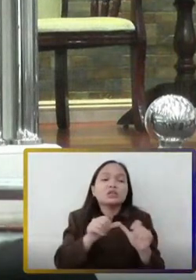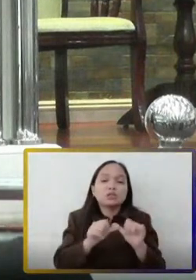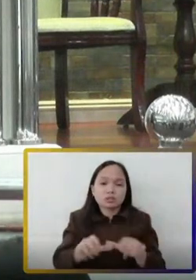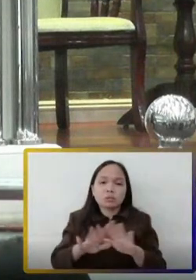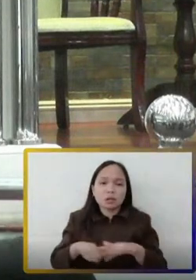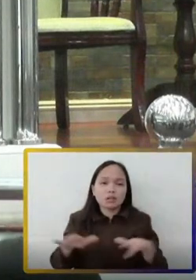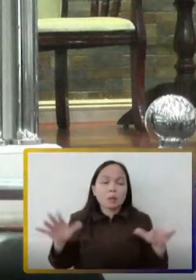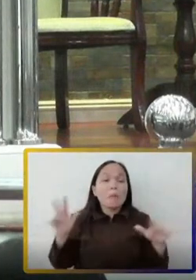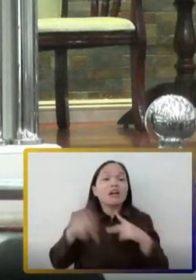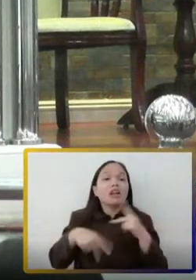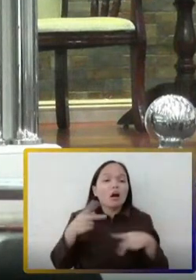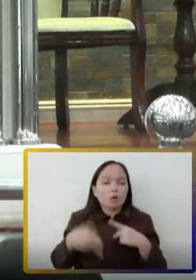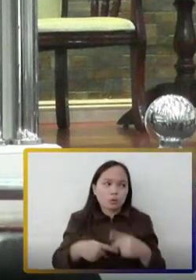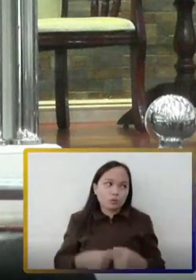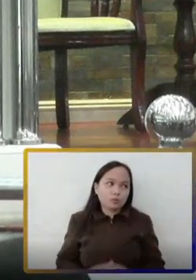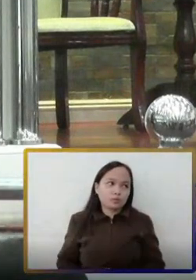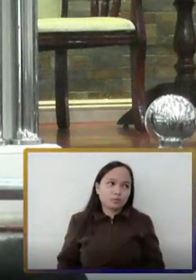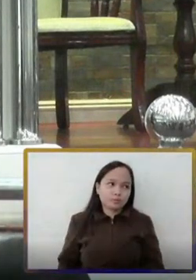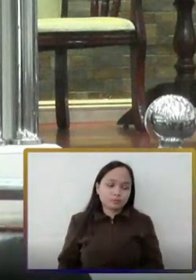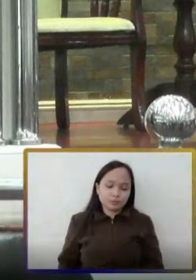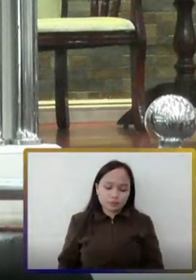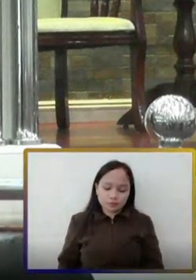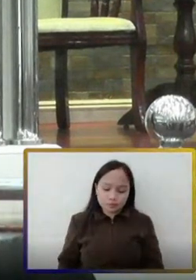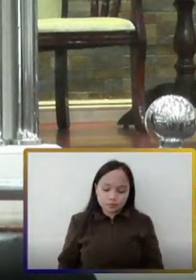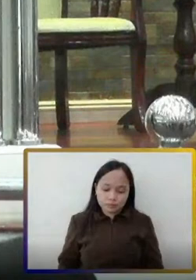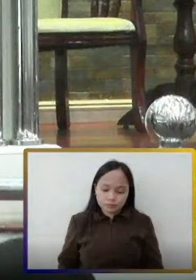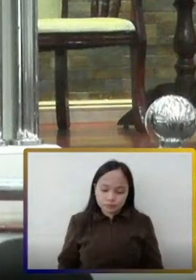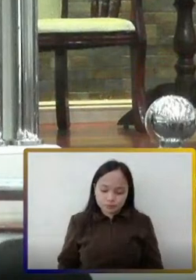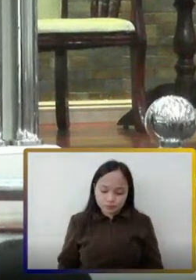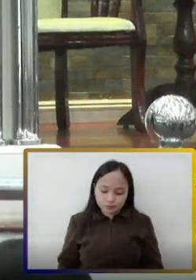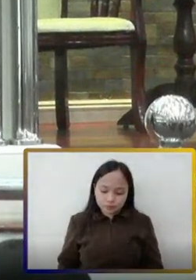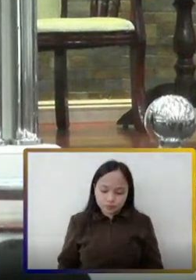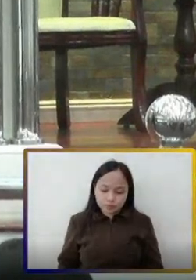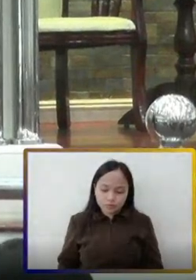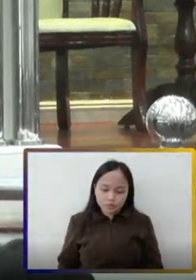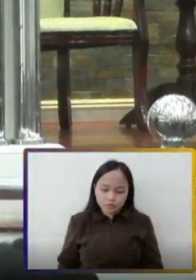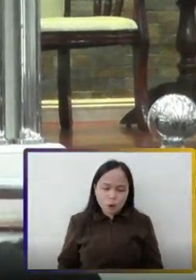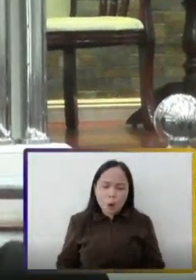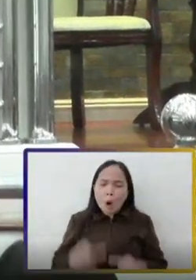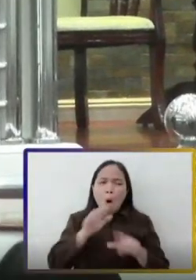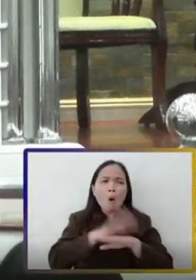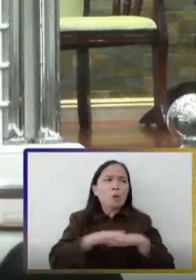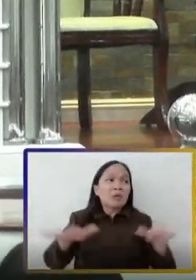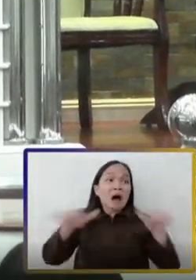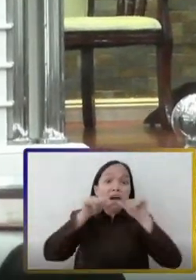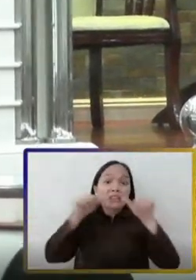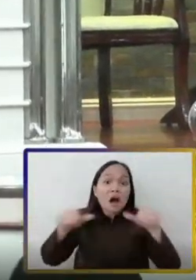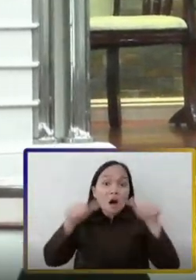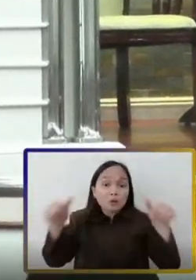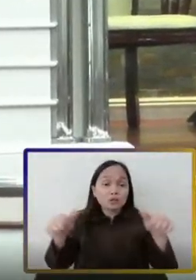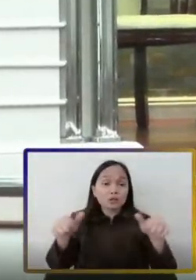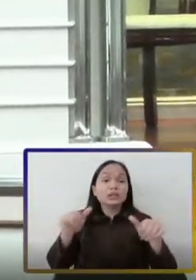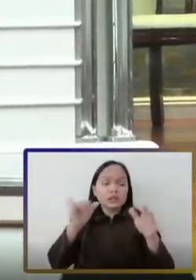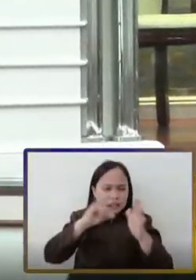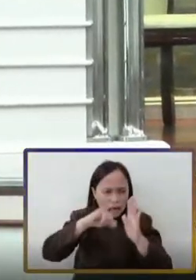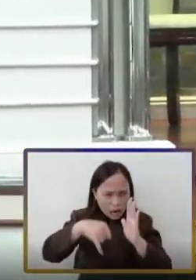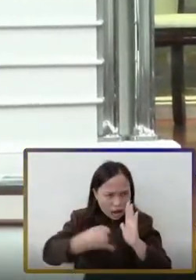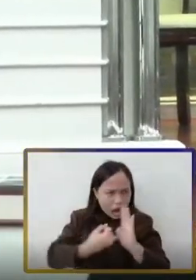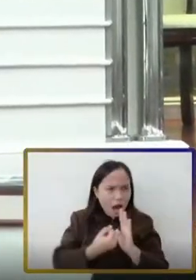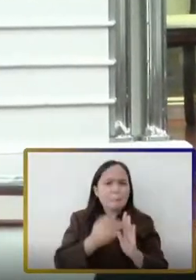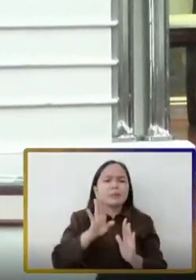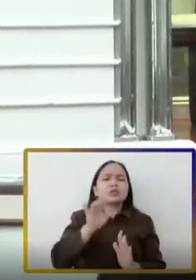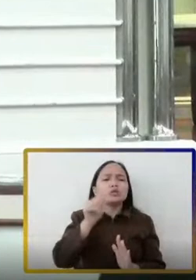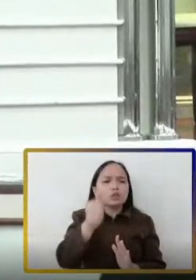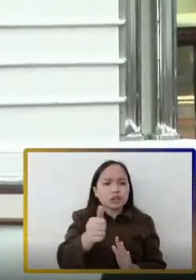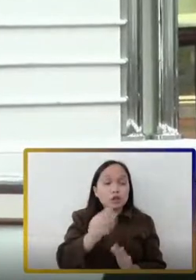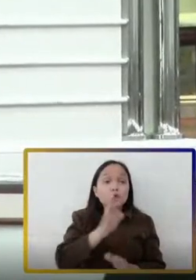Do you understand that? Hindi mo na kinakailangan ipahalata sa kanila. Just be yourself. You are